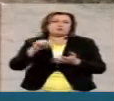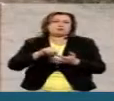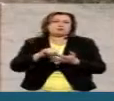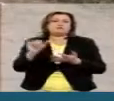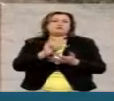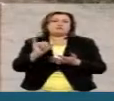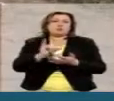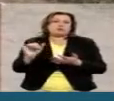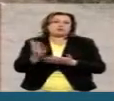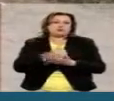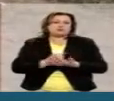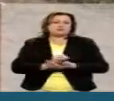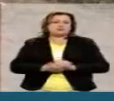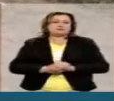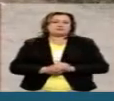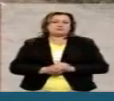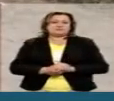участие в субботнике.